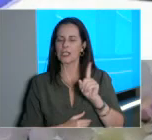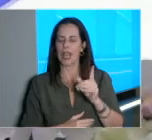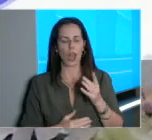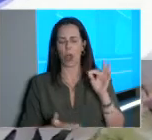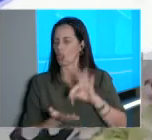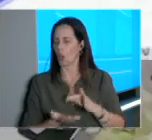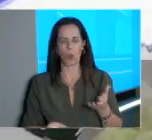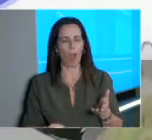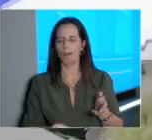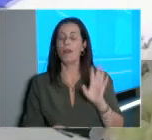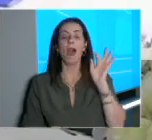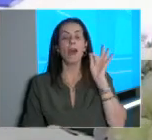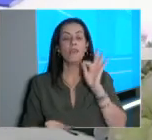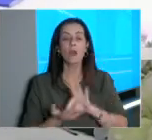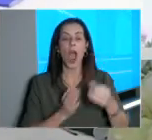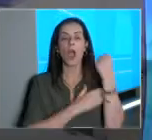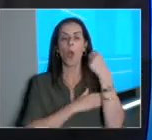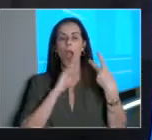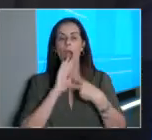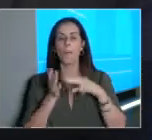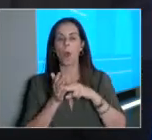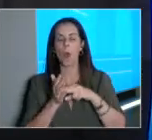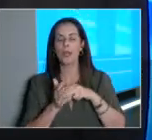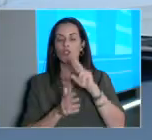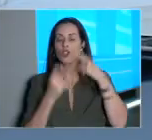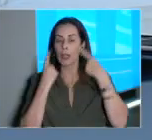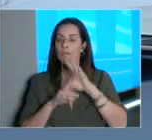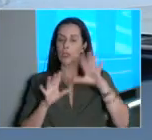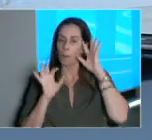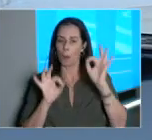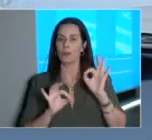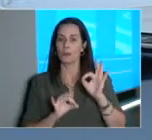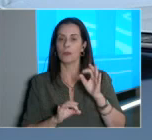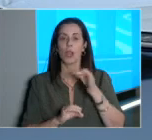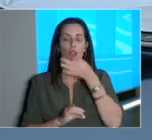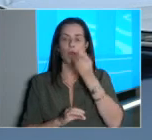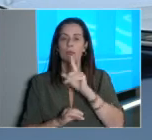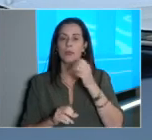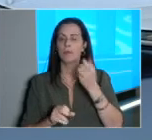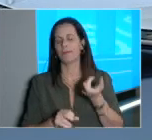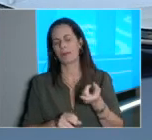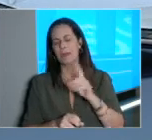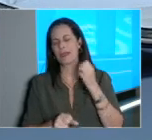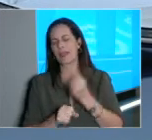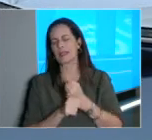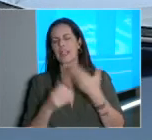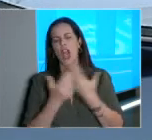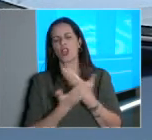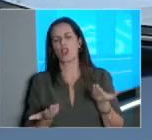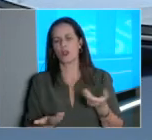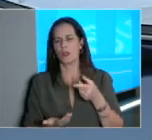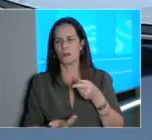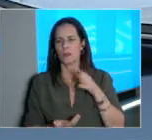הדיון לדעתי. זאת אומרת, הדיון הוא הכוח הפוליטי הבלתי פרופורציונלי שיש למנהיגים. הדיון הוא מי יעשה את הכותרת של היום ומי יעשה את הכותרת של